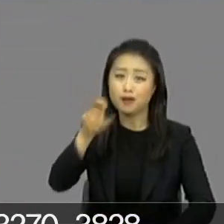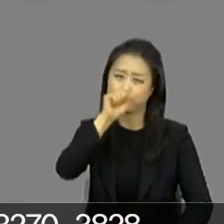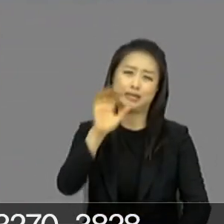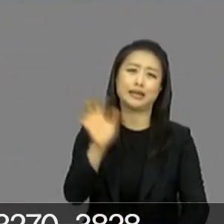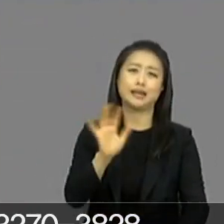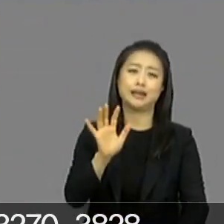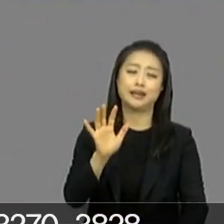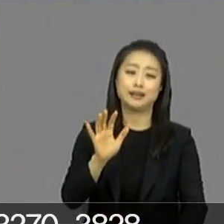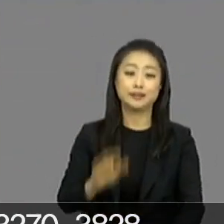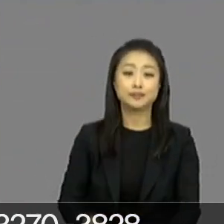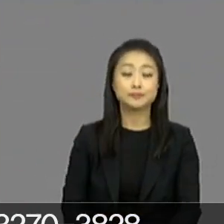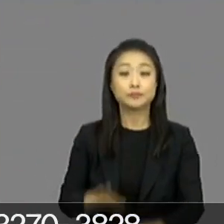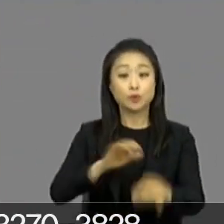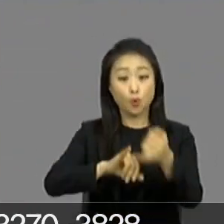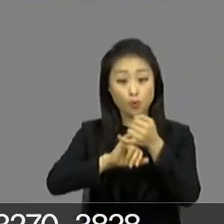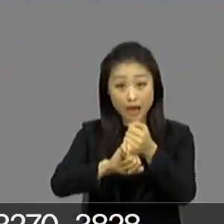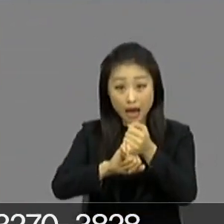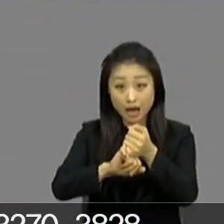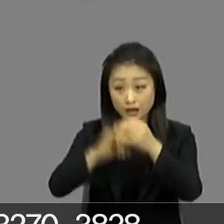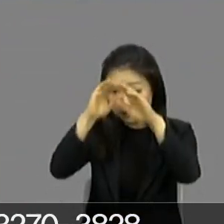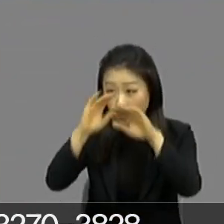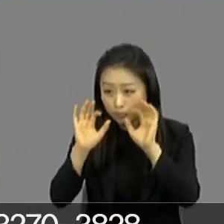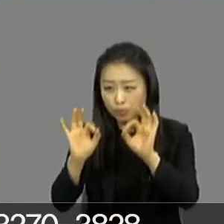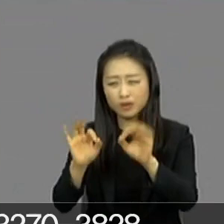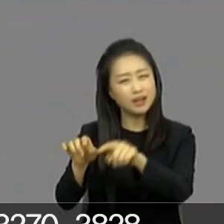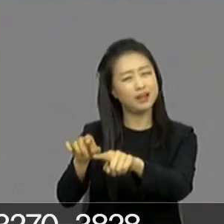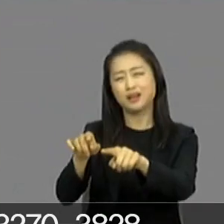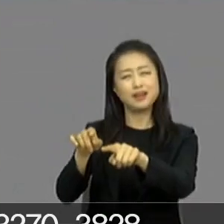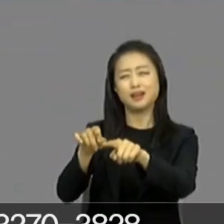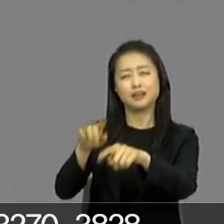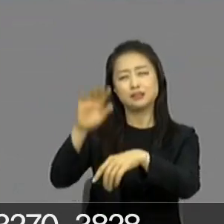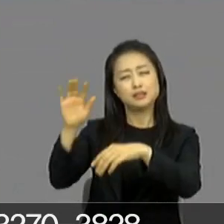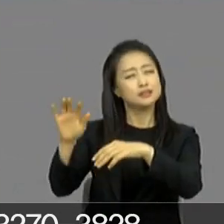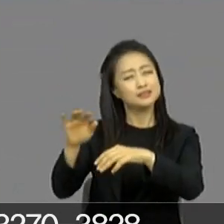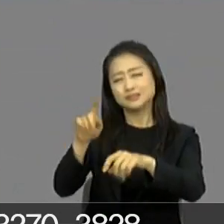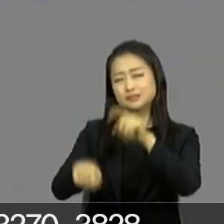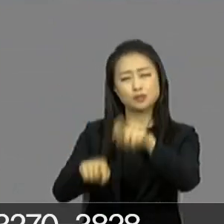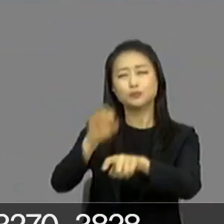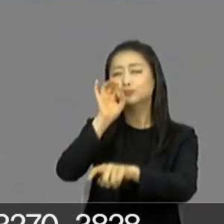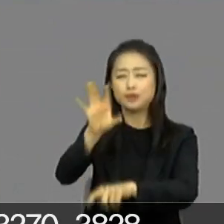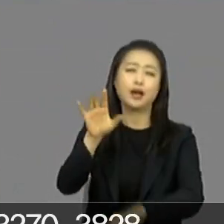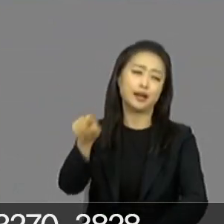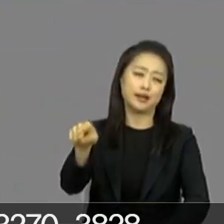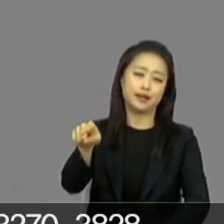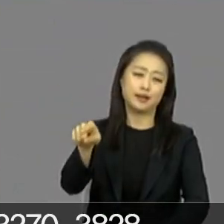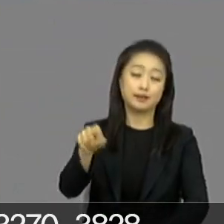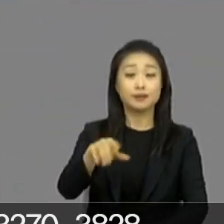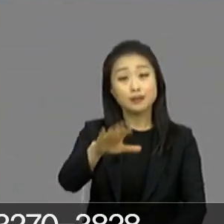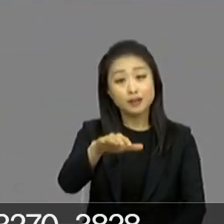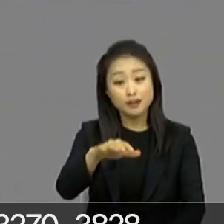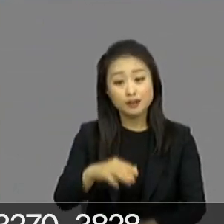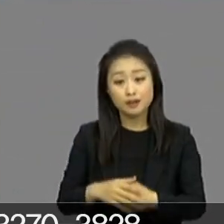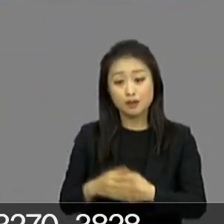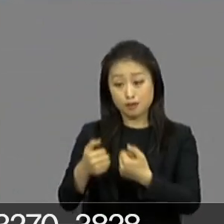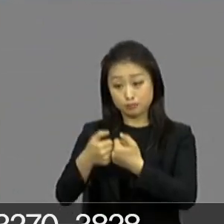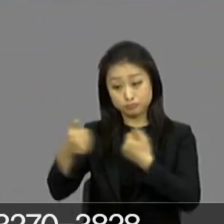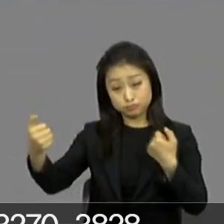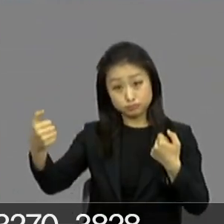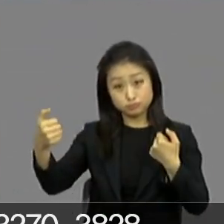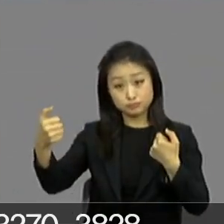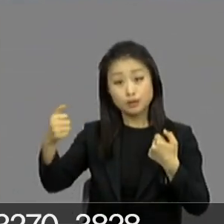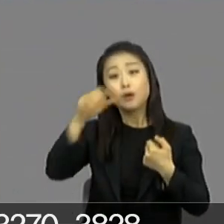계약이 것 은 공약이나 빌 공짜가 여기에서 가 매 살짝 가로 안에 정부에서 만약 못하면 이 절반을 드릴수